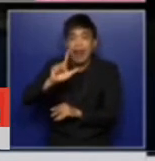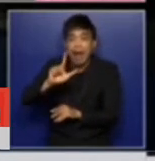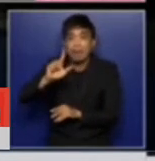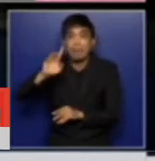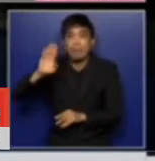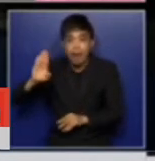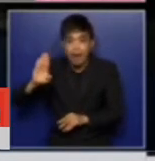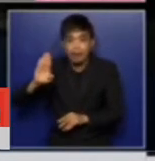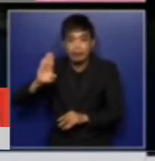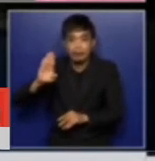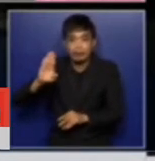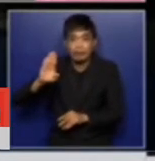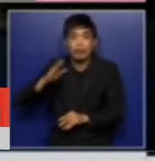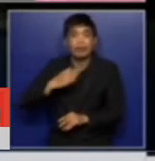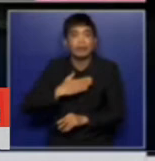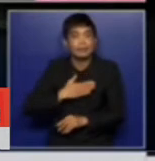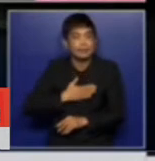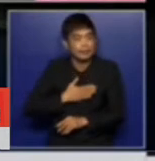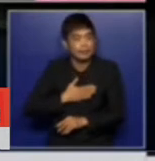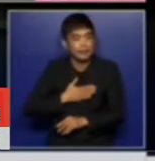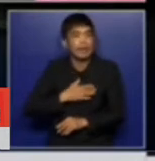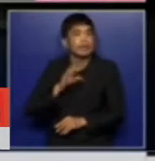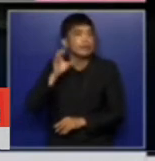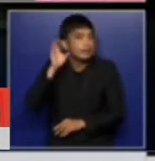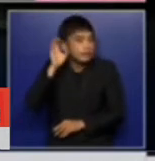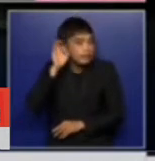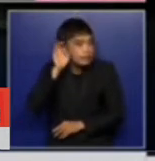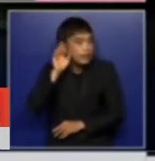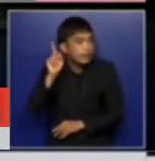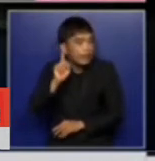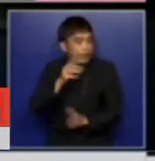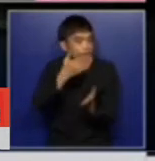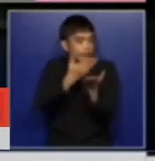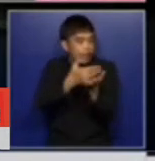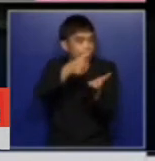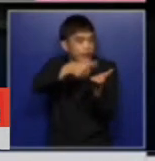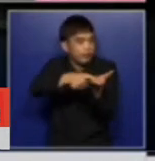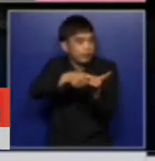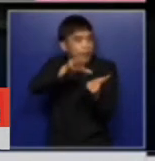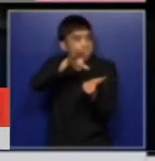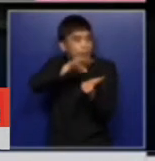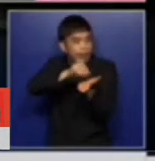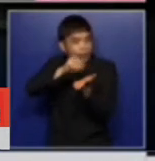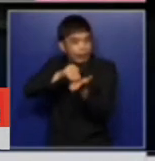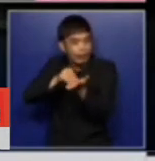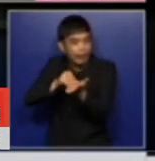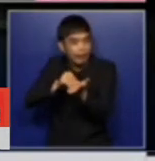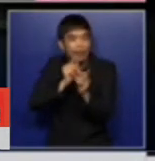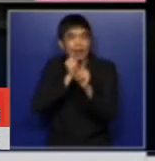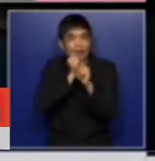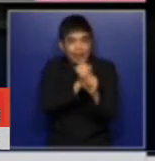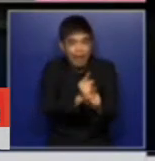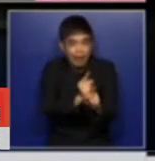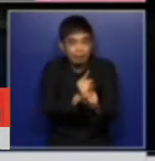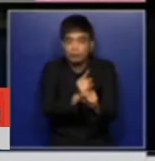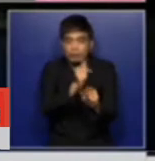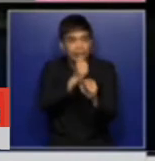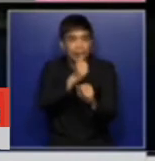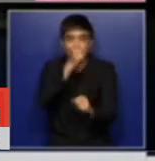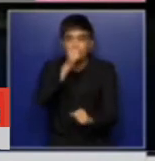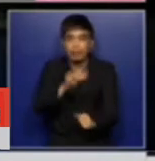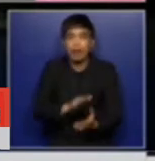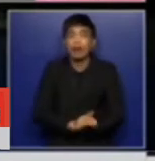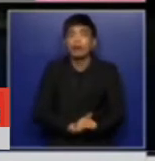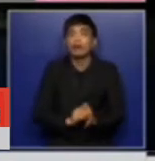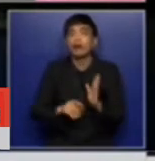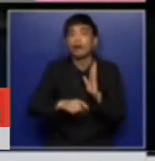ครับกระผมเชื่อว่ามันไม่สามารถที่จะเก็บภาษีได้ตามประมาณการอย่างแน่นอนเพราะอะไรทราบไหมครับเพราะ